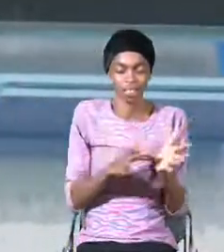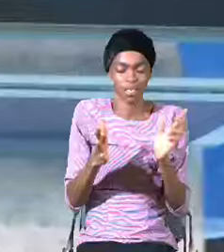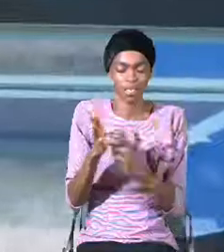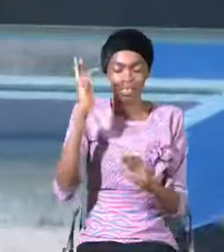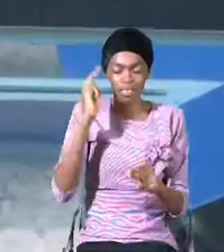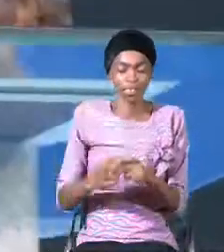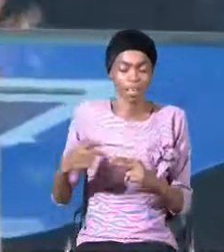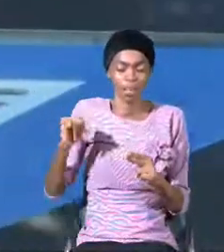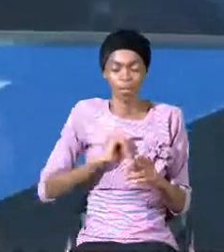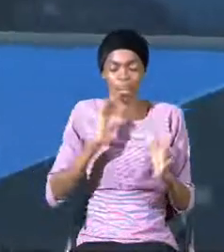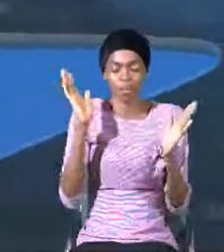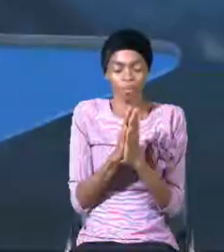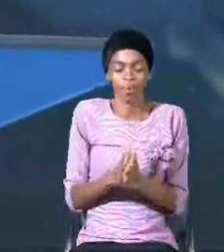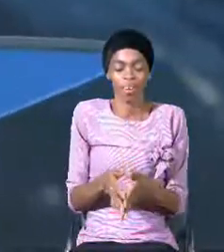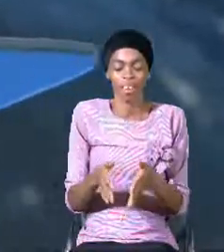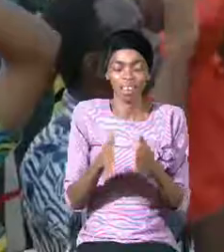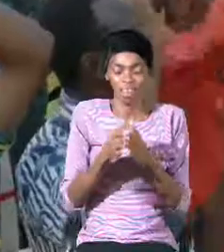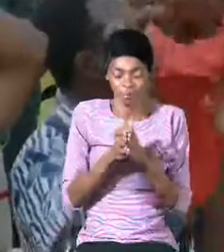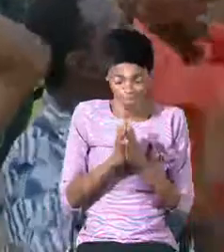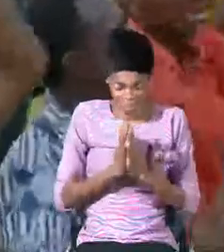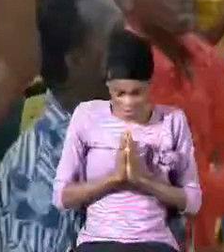nom de Jésus, j'ai prié.